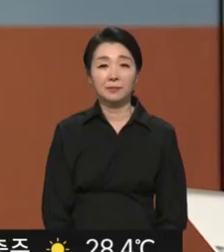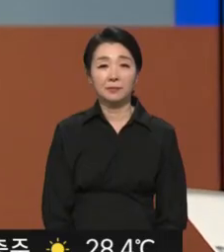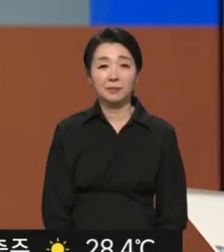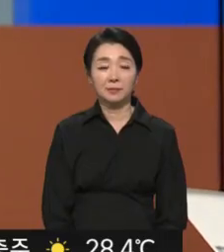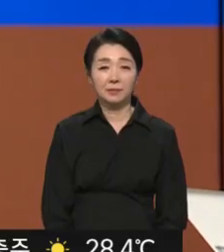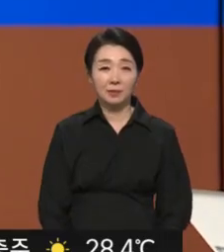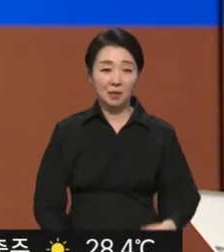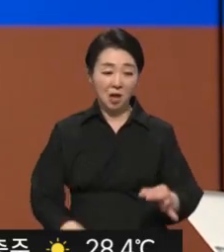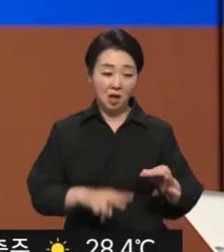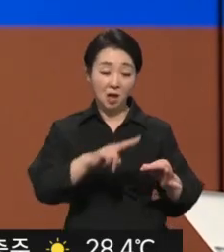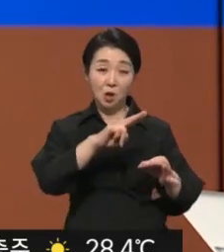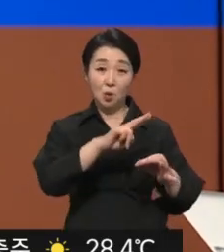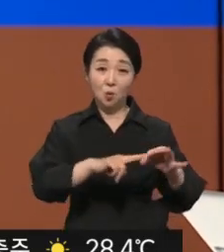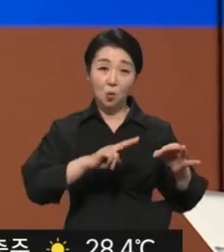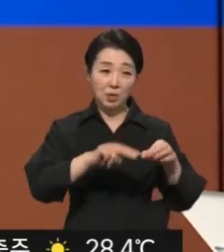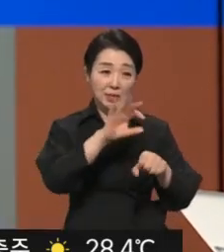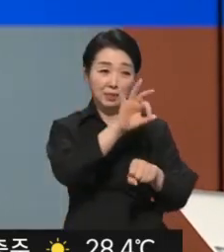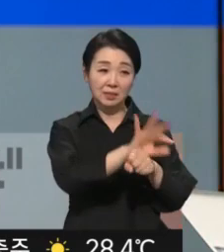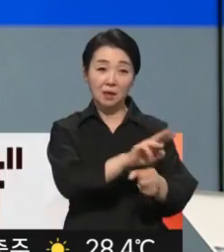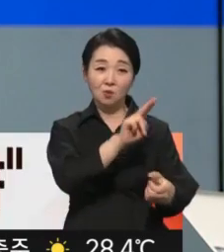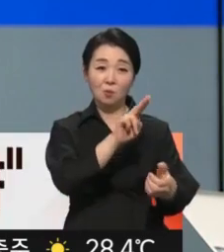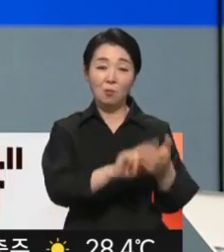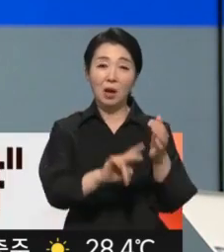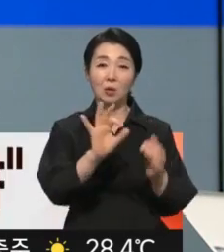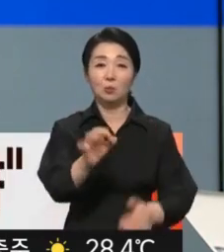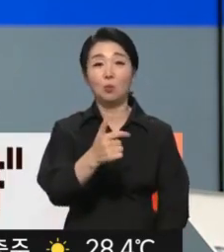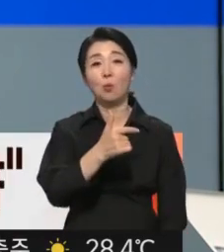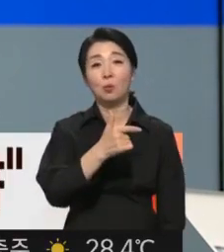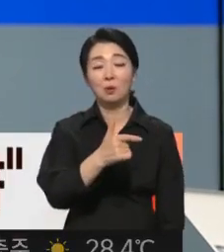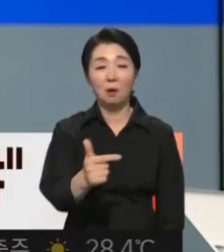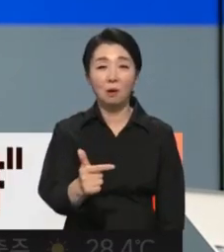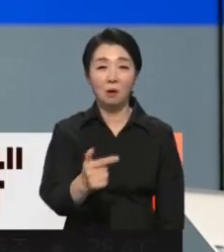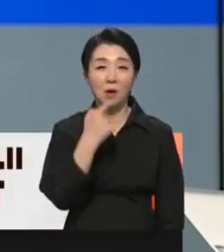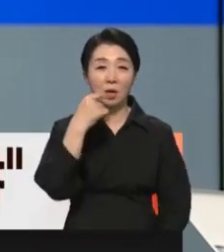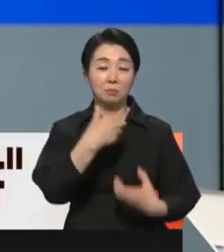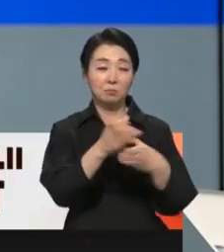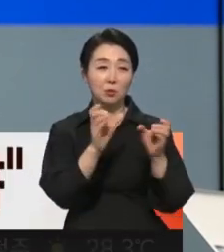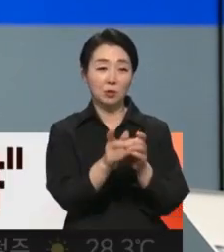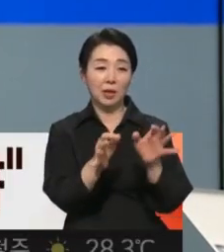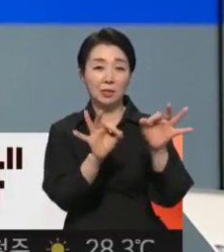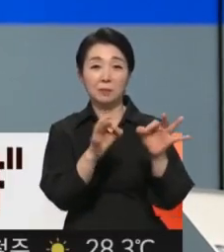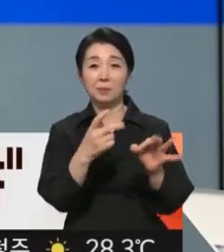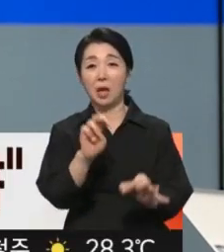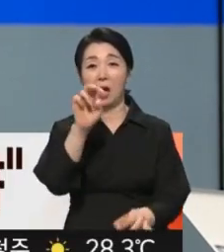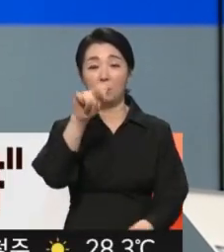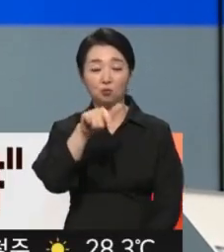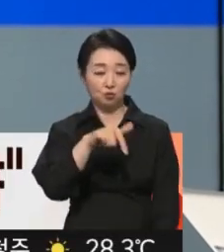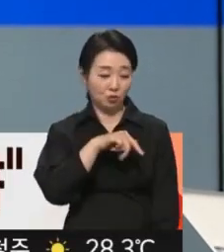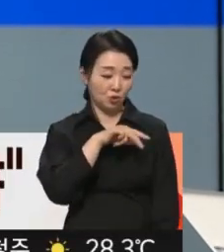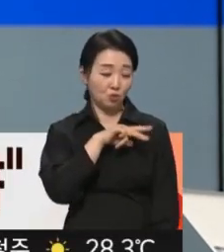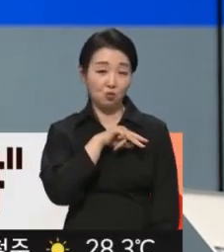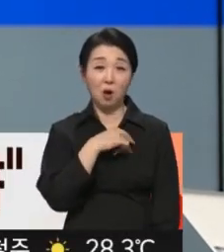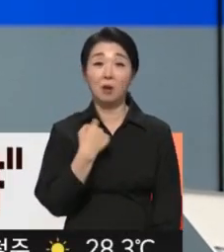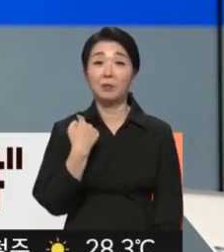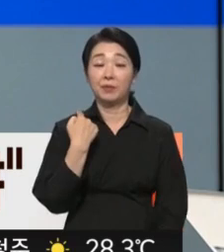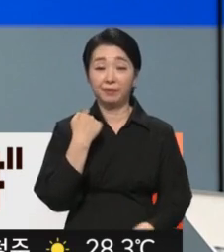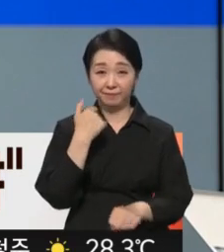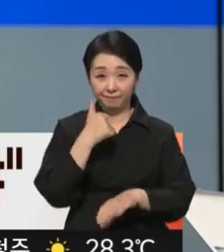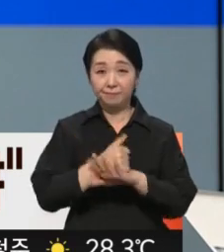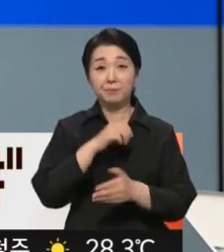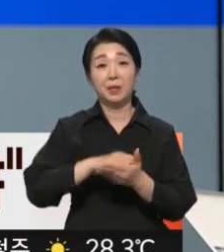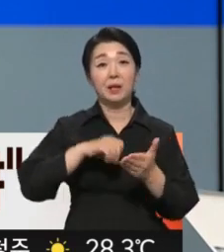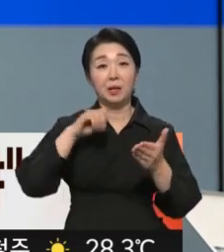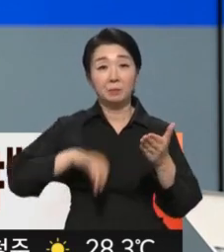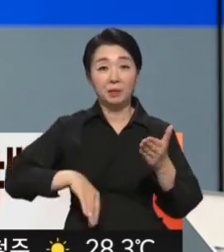거액의 코인 거래 의혹에 휩싸인 민주당 김남국 의원이 결국 탈당을 선택했습니다. 어제 당 쇄신 의총을 약 2시간 정도